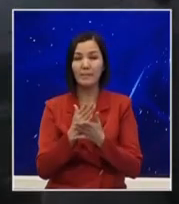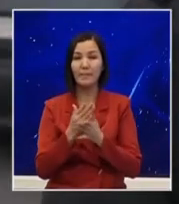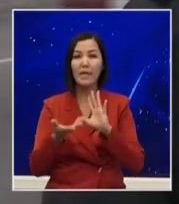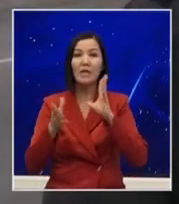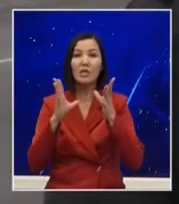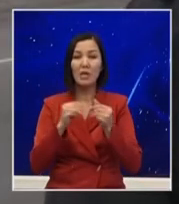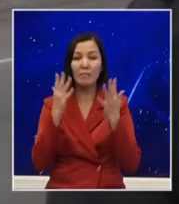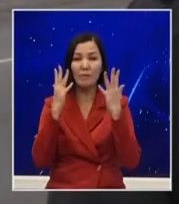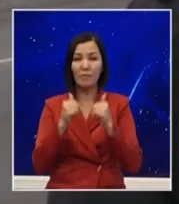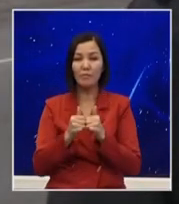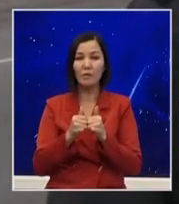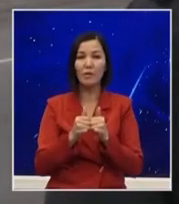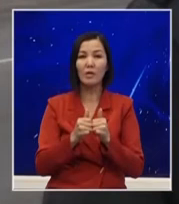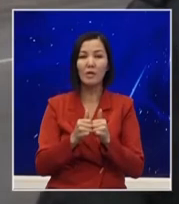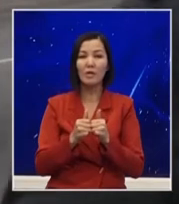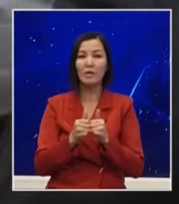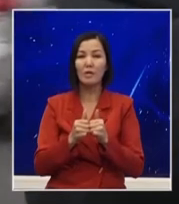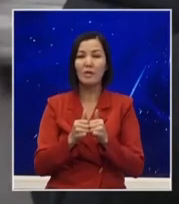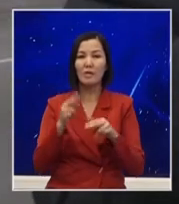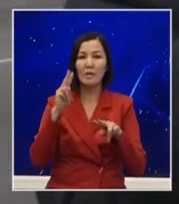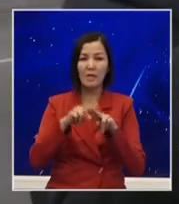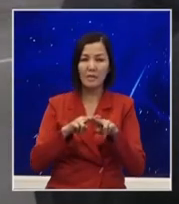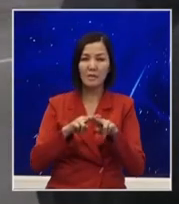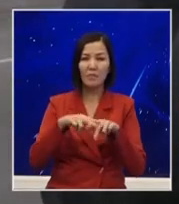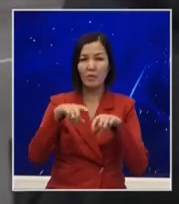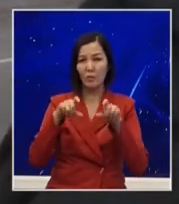Жалпы есепте тұрғандар. Оның ішінде ОДО-дың әкімшілік